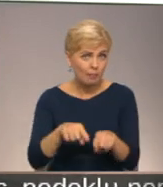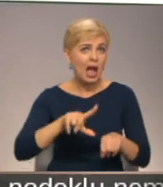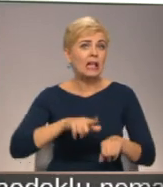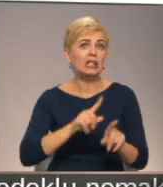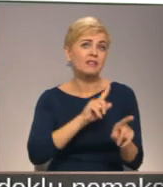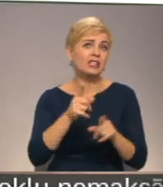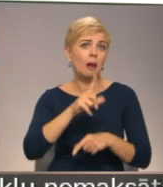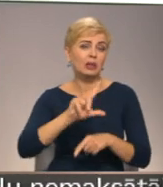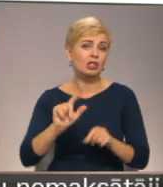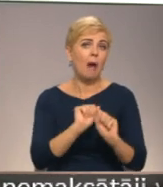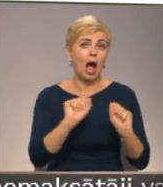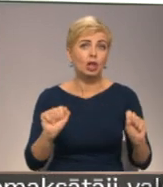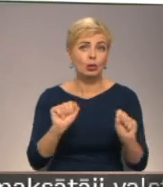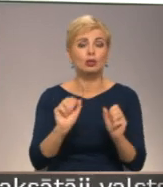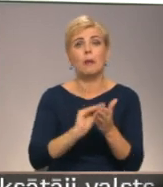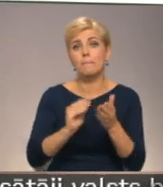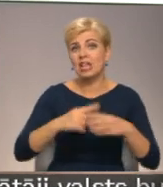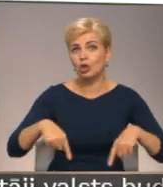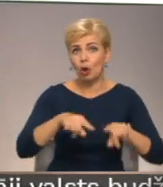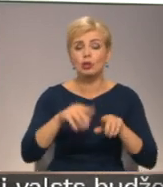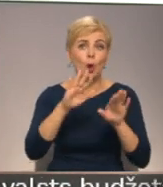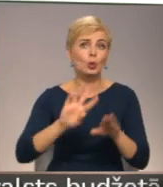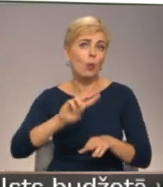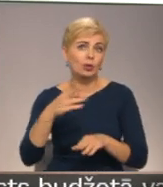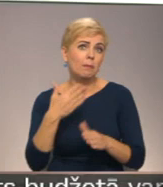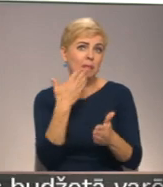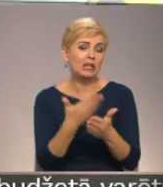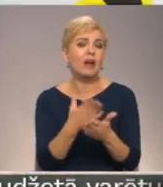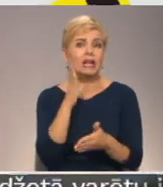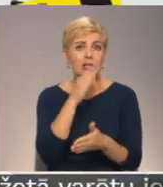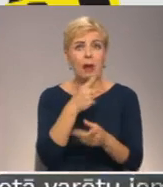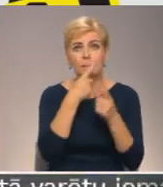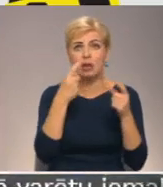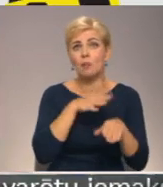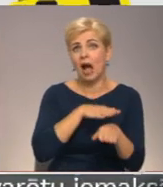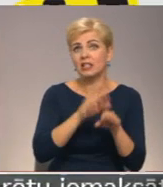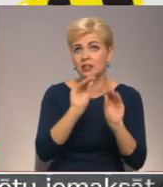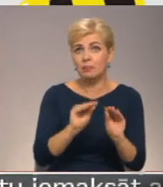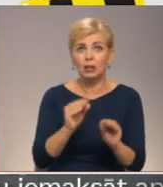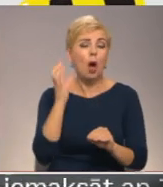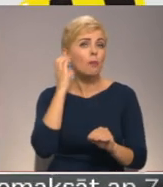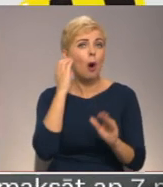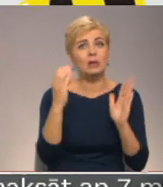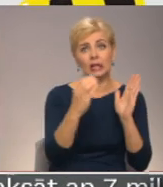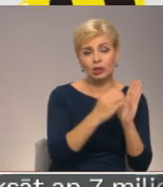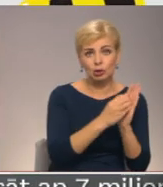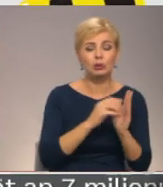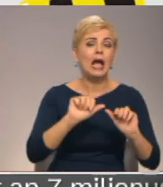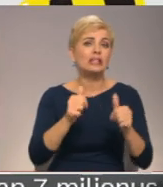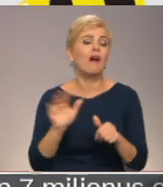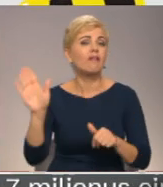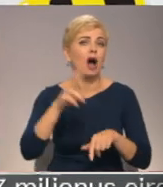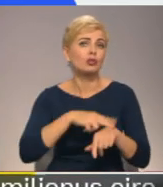aizpildīt, izmantojot mobilo lietotni. Un vairāk Linda Bērza. Tādu informatīvo video izveidojusi valsts